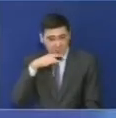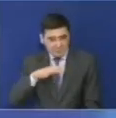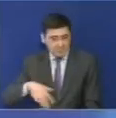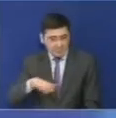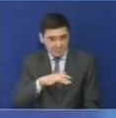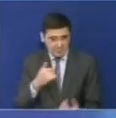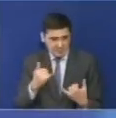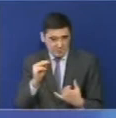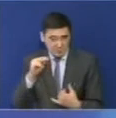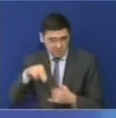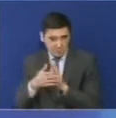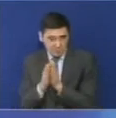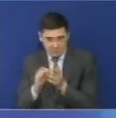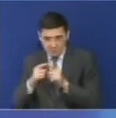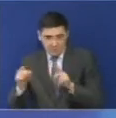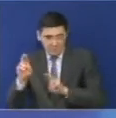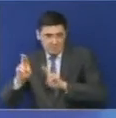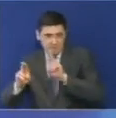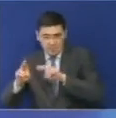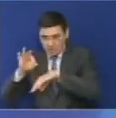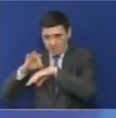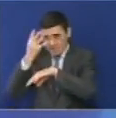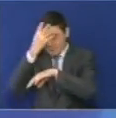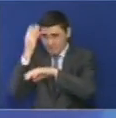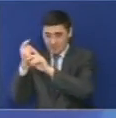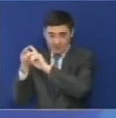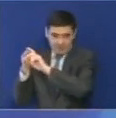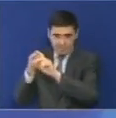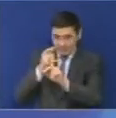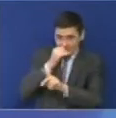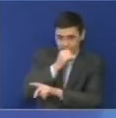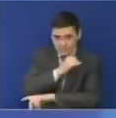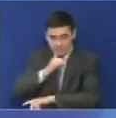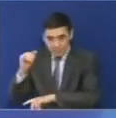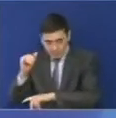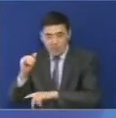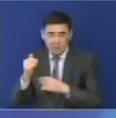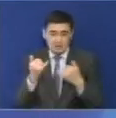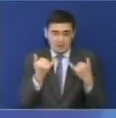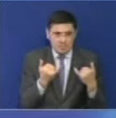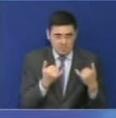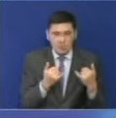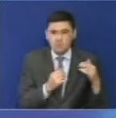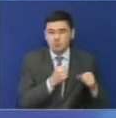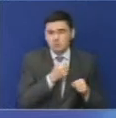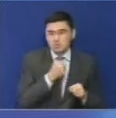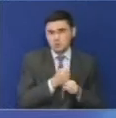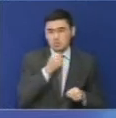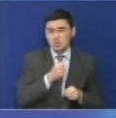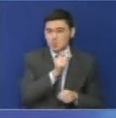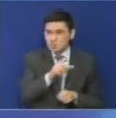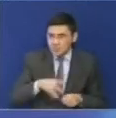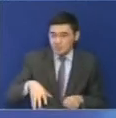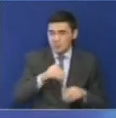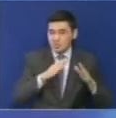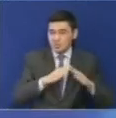кезінде COVID-19 инфекциясының таралуын тоқтату мақсатында қатаң шаралар қабылдануда. Салдарына халықтың үйде болуларына